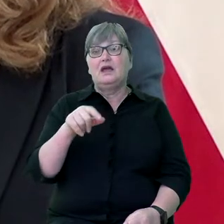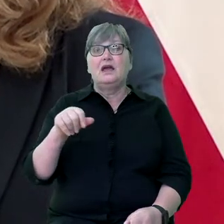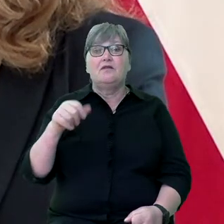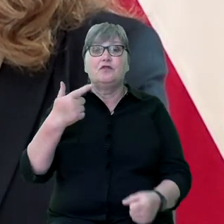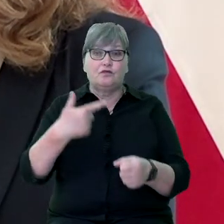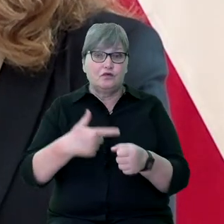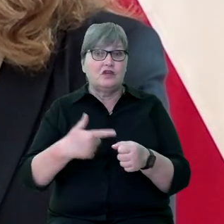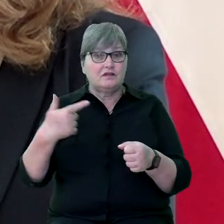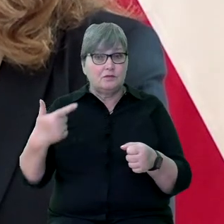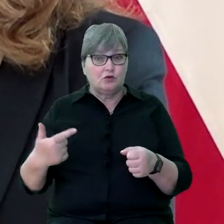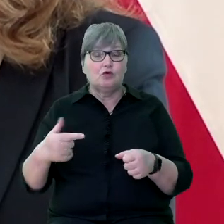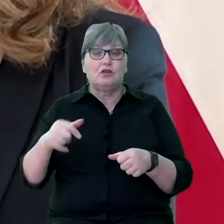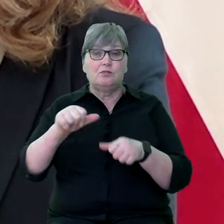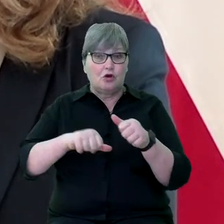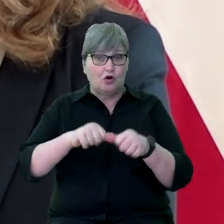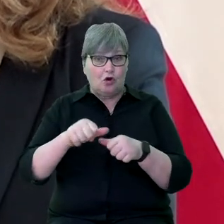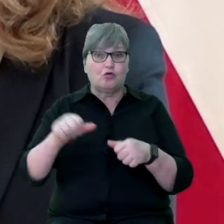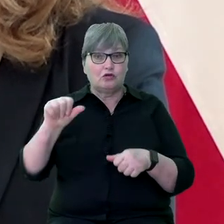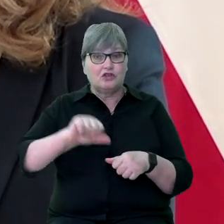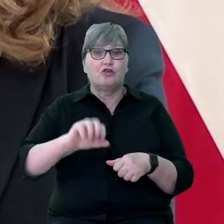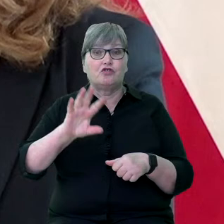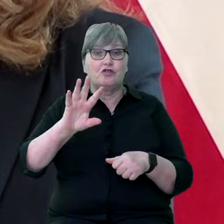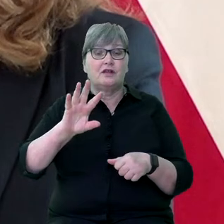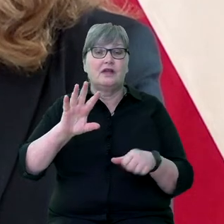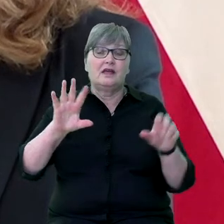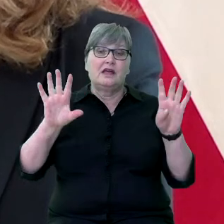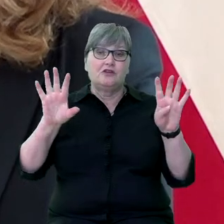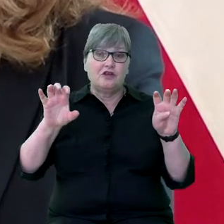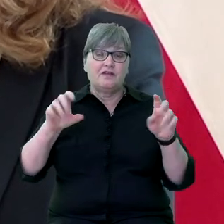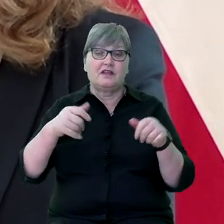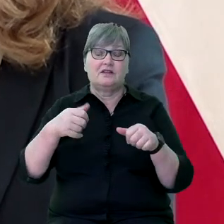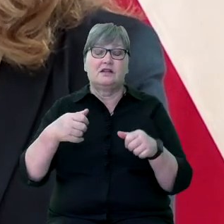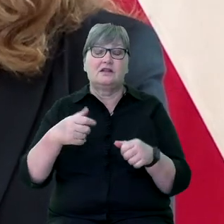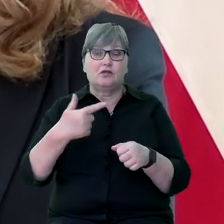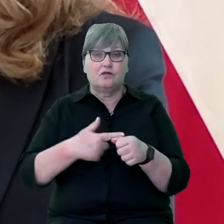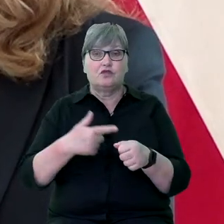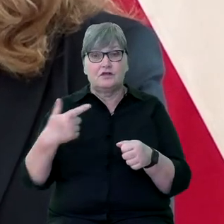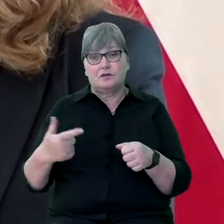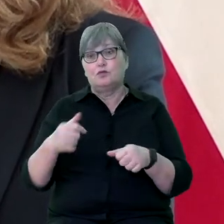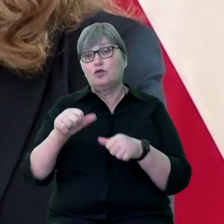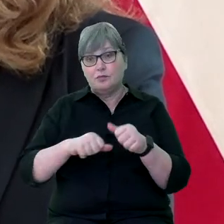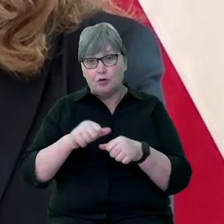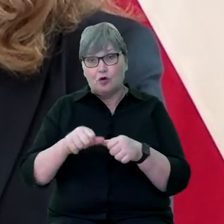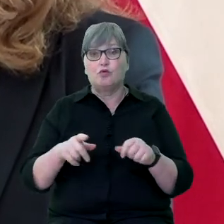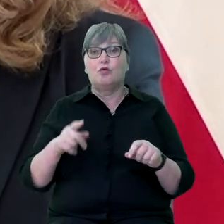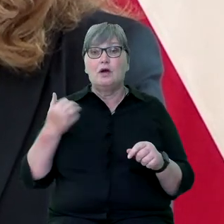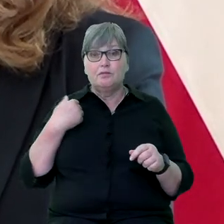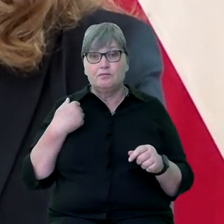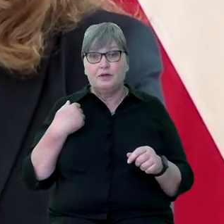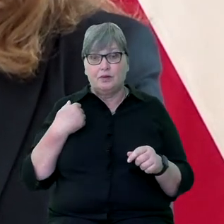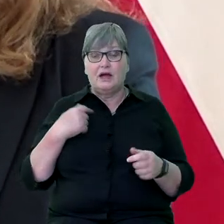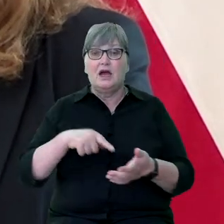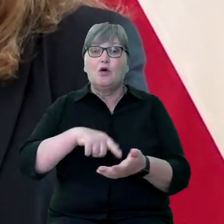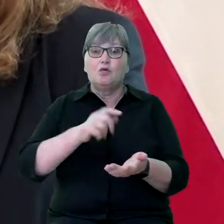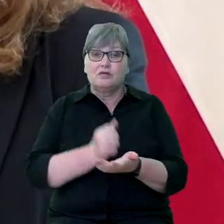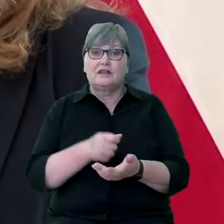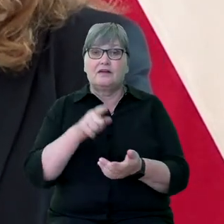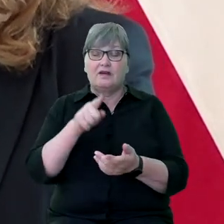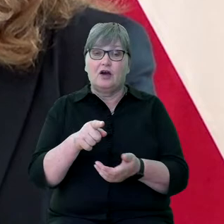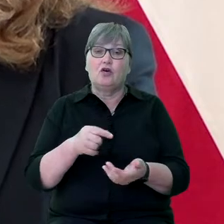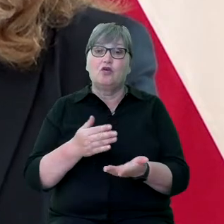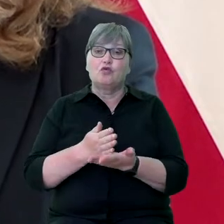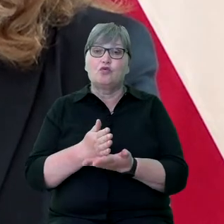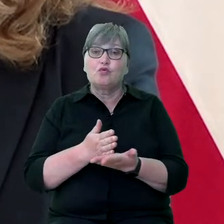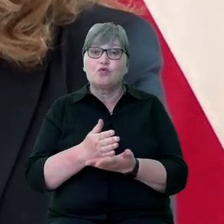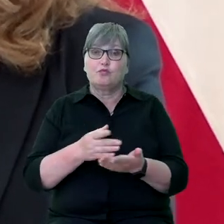o Państwowej Służbie Cywilnej. Akt ten wywarł znaczący i jednoznacznie pozytywny wpływ na odrodzoną, krzepnącą